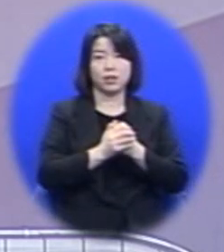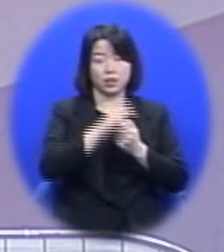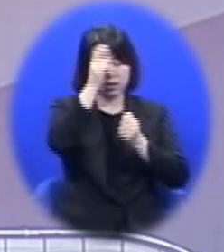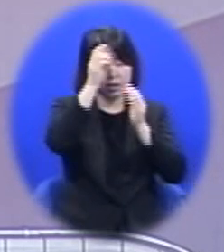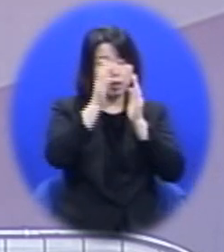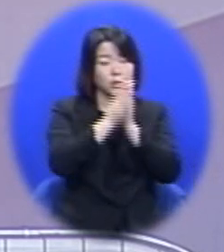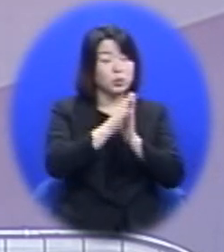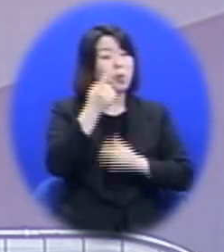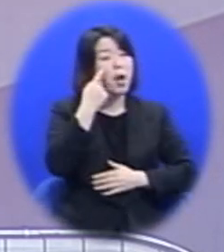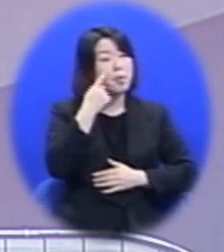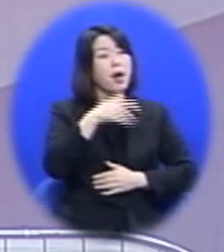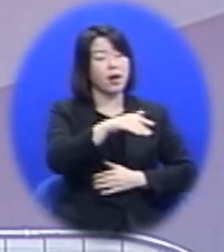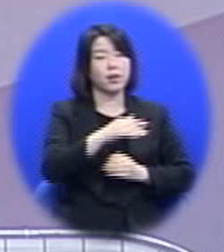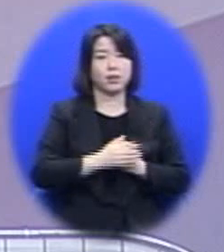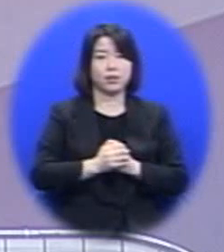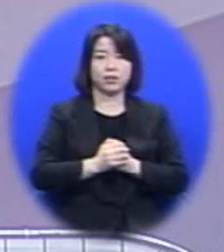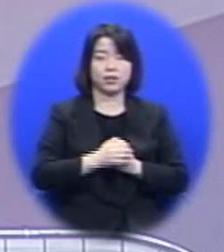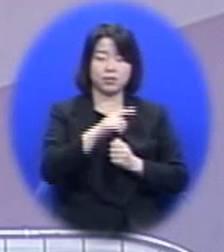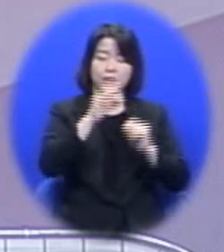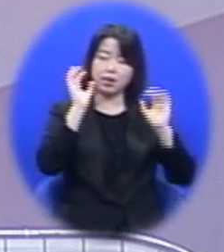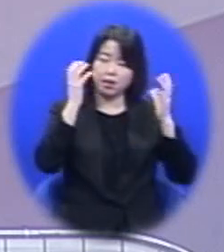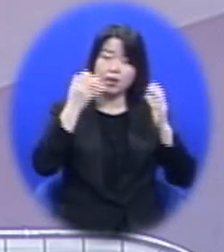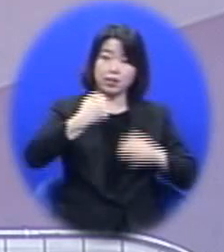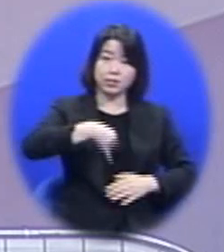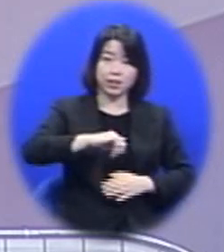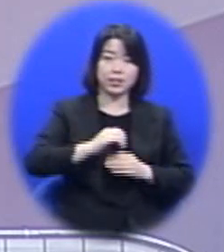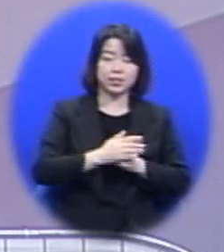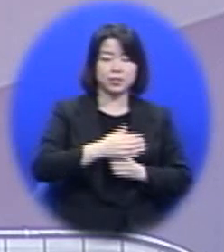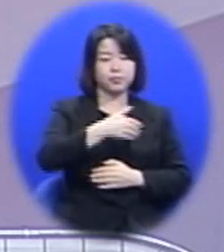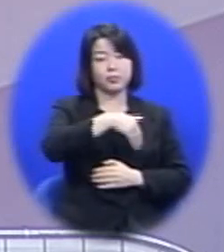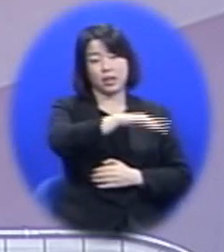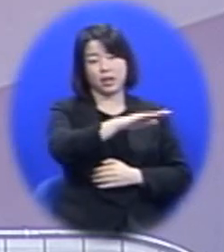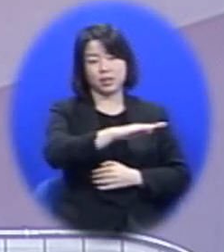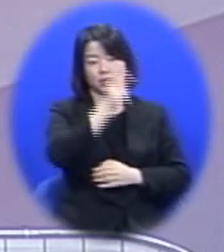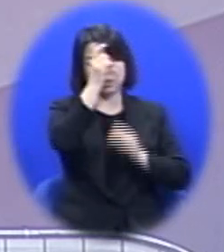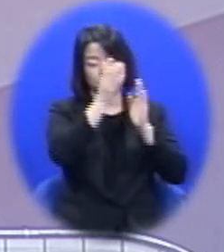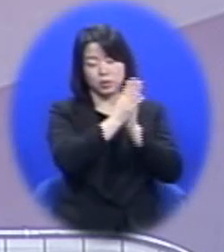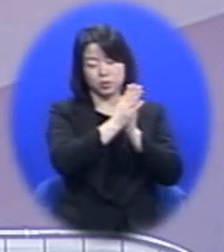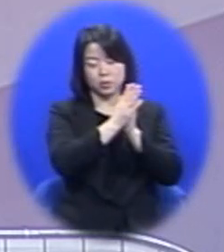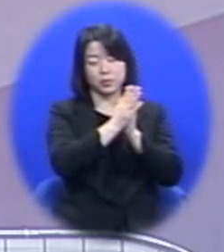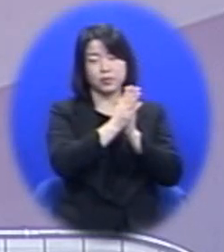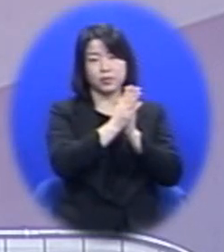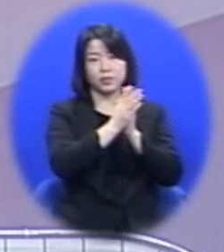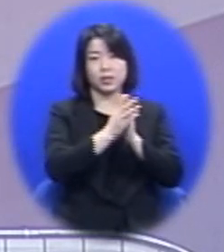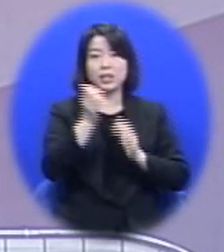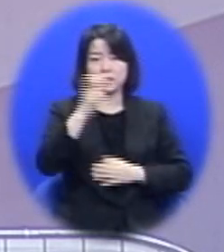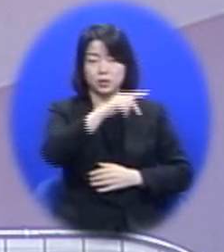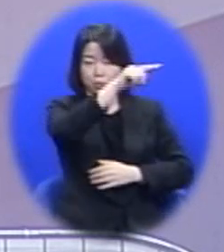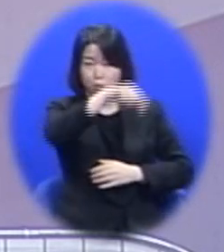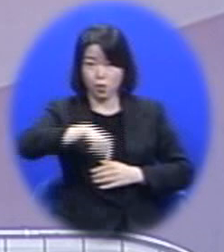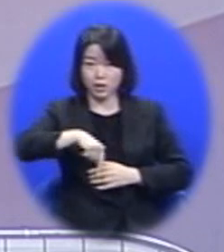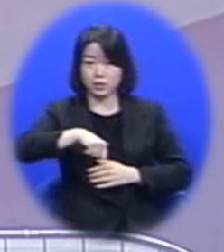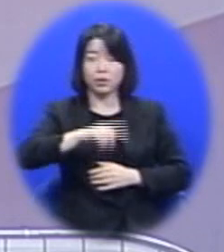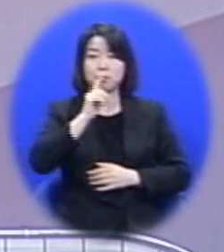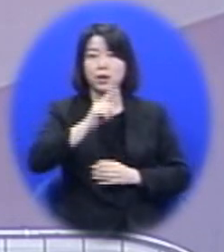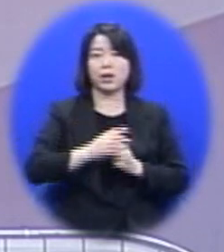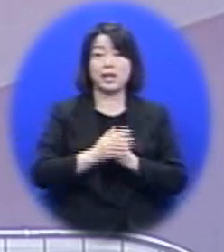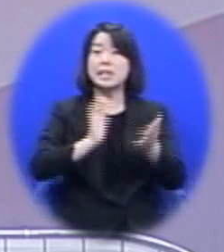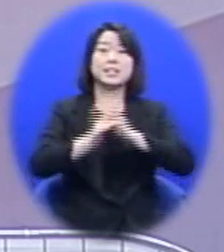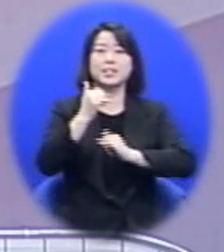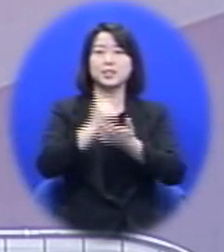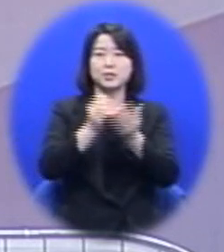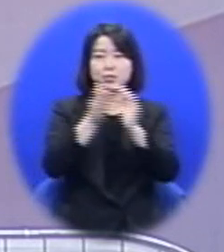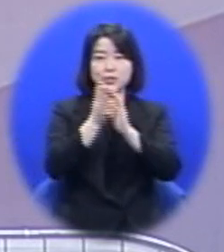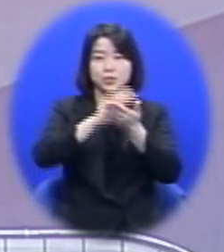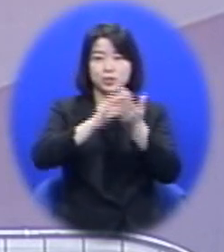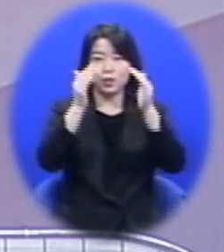봐. 그러니까 이 아이가 가서 기도를 하더래요. 그리고는 와서 하는 이야기가 예수님이